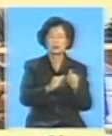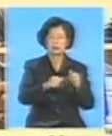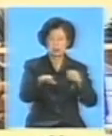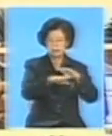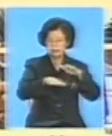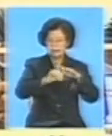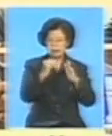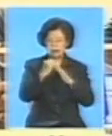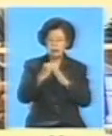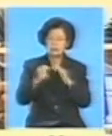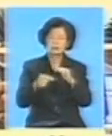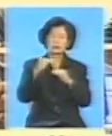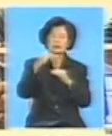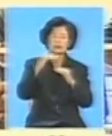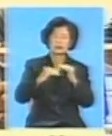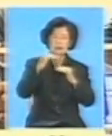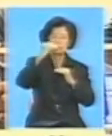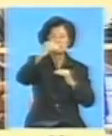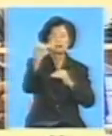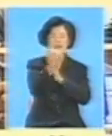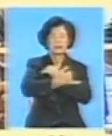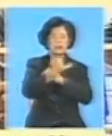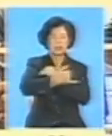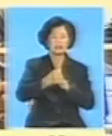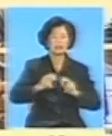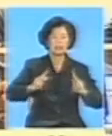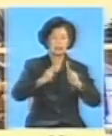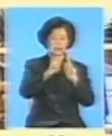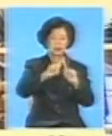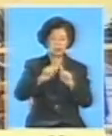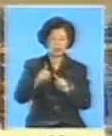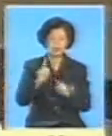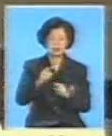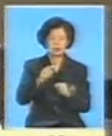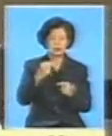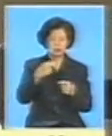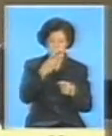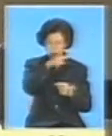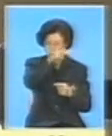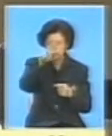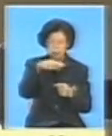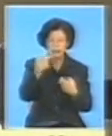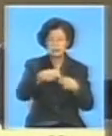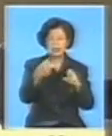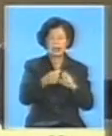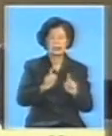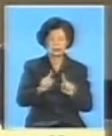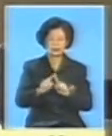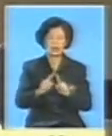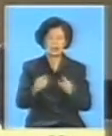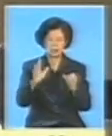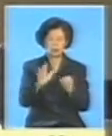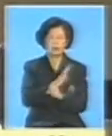องถิ่นจนถึงประเทศการดำเนินการของทุกกระทรวงทบวงกรมนั้นจะต้องครอบคลุมปัญหาทั้งในระยะเฉพาะหน้าคือ